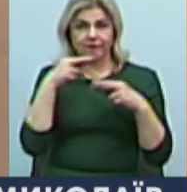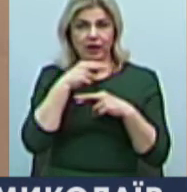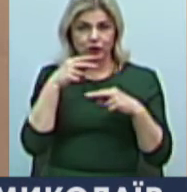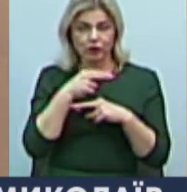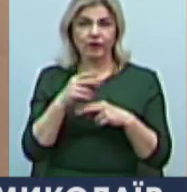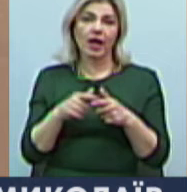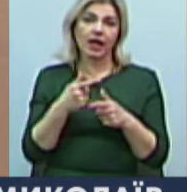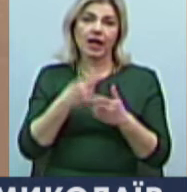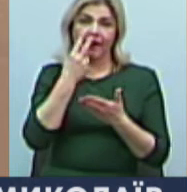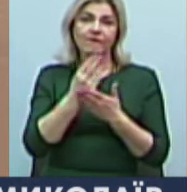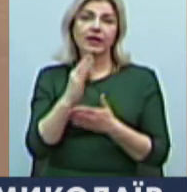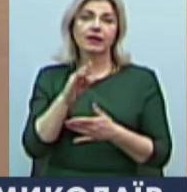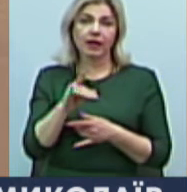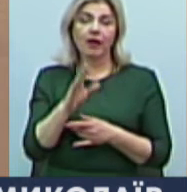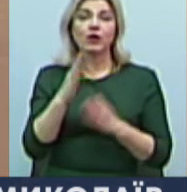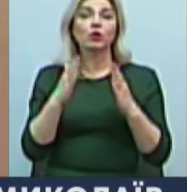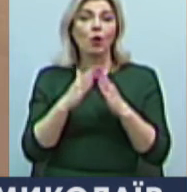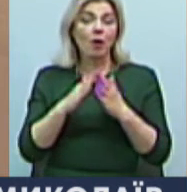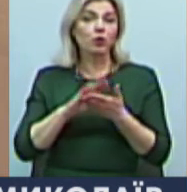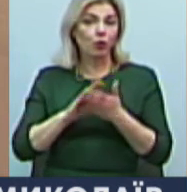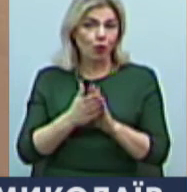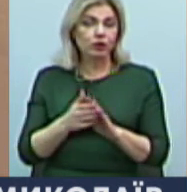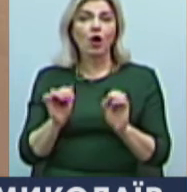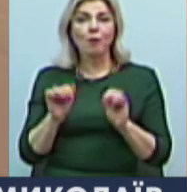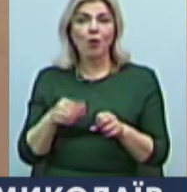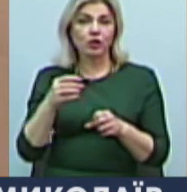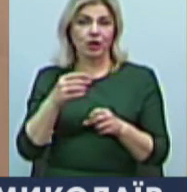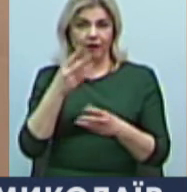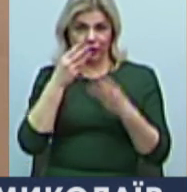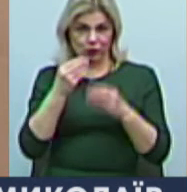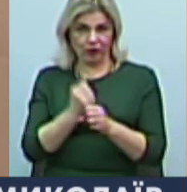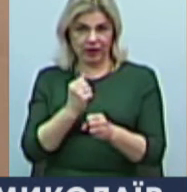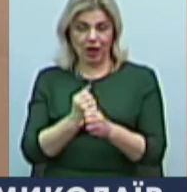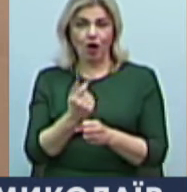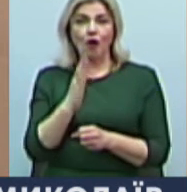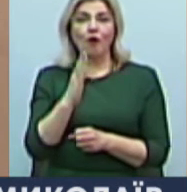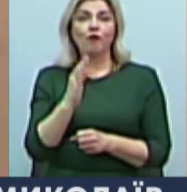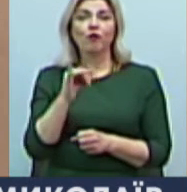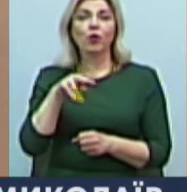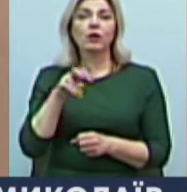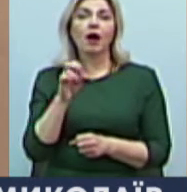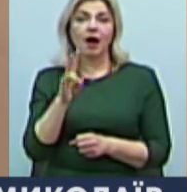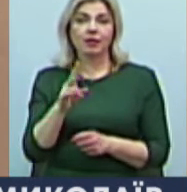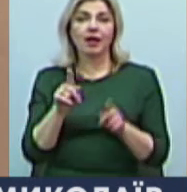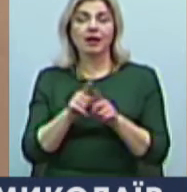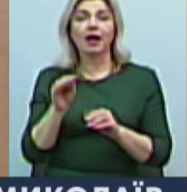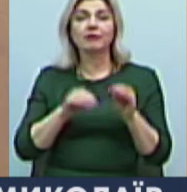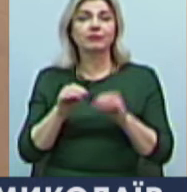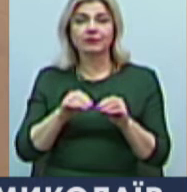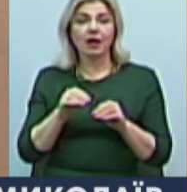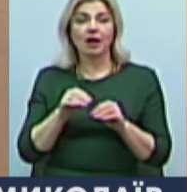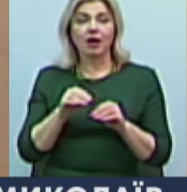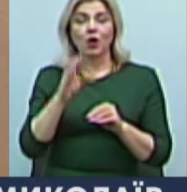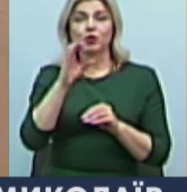вибухів. Але у домашніх умовах можна імітувати вулкан за допомогою таких інгредієнтів, як